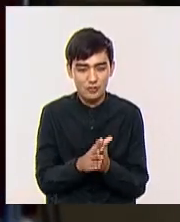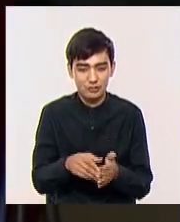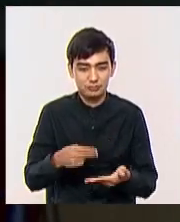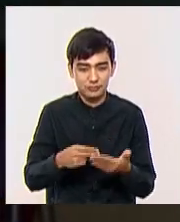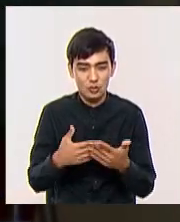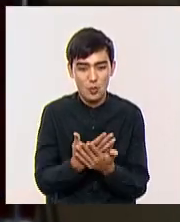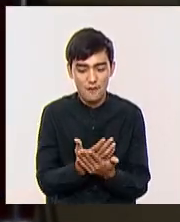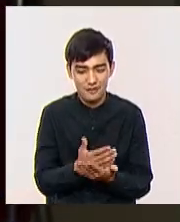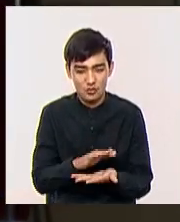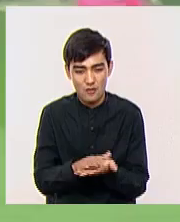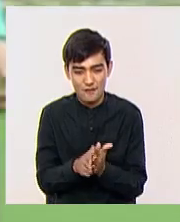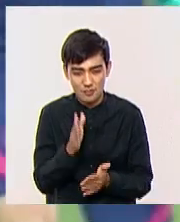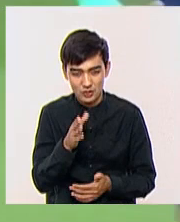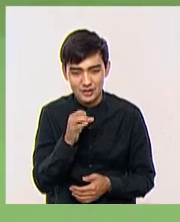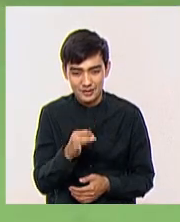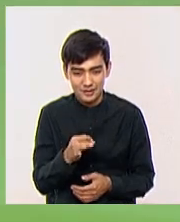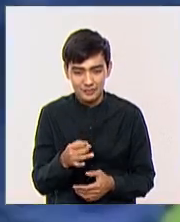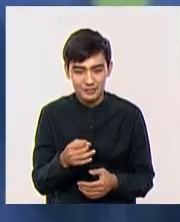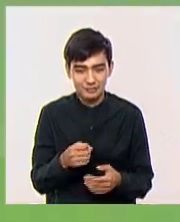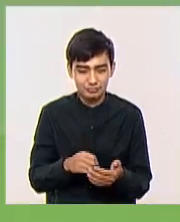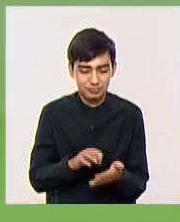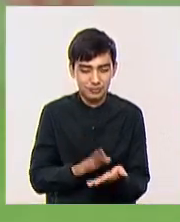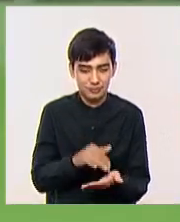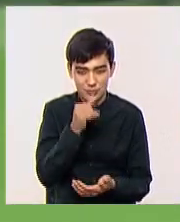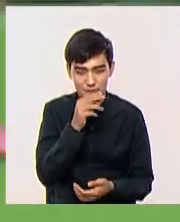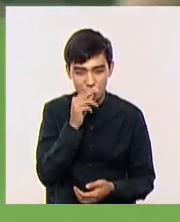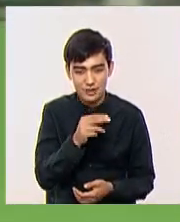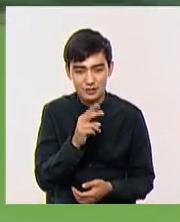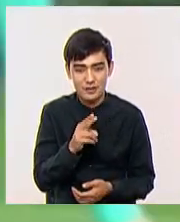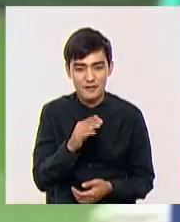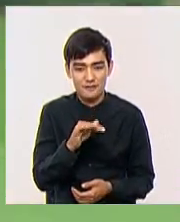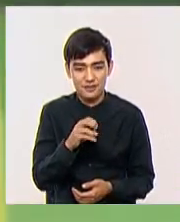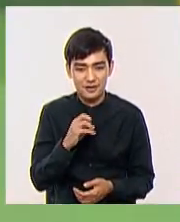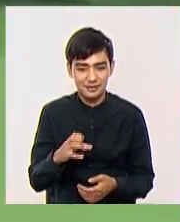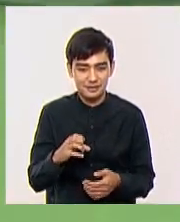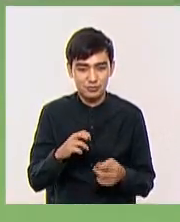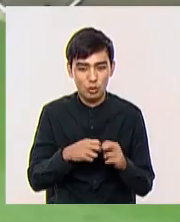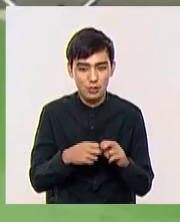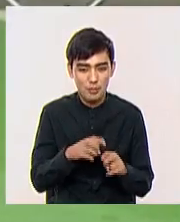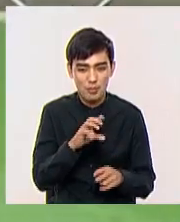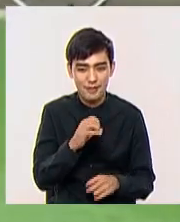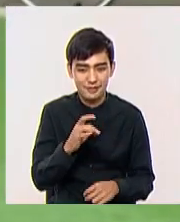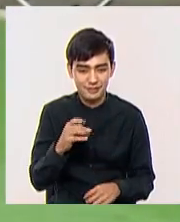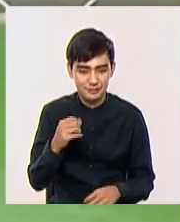подписании нового соглашения, но не смогли его заключить. Виной тому финансовые проблемы «Барсы».